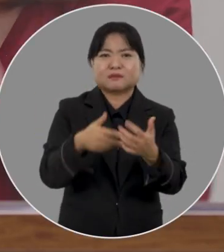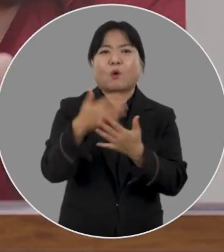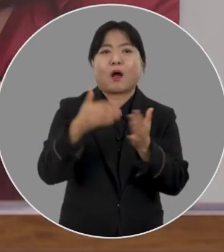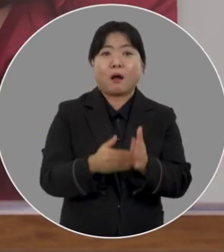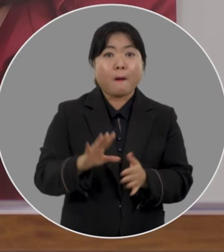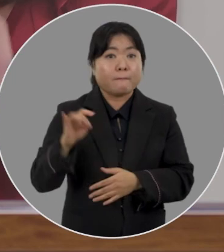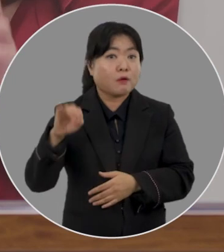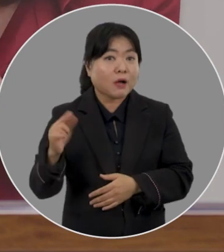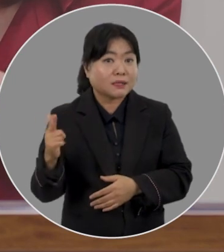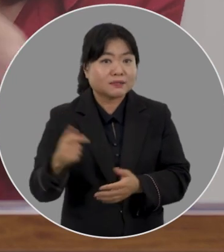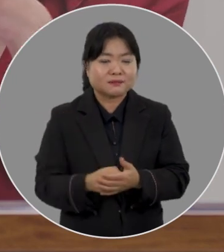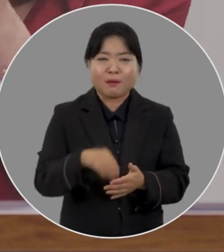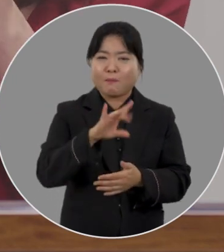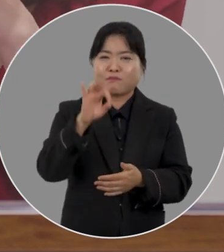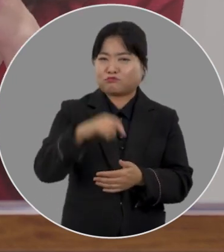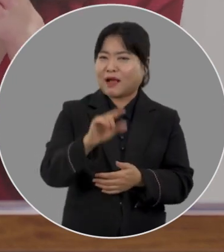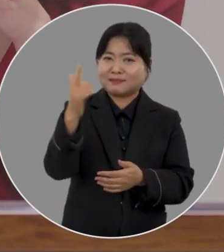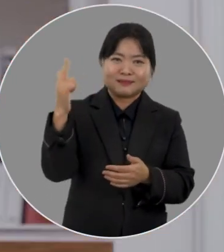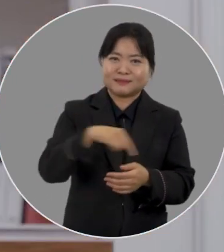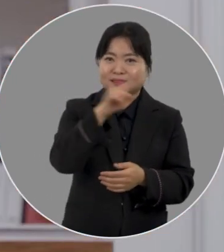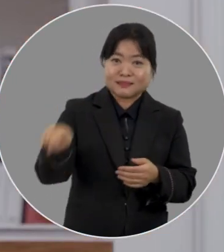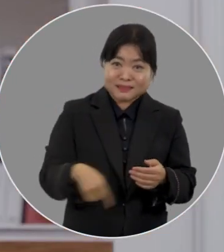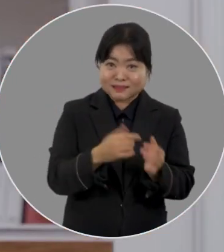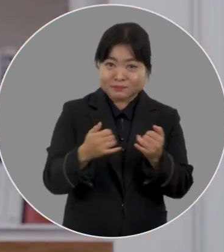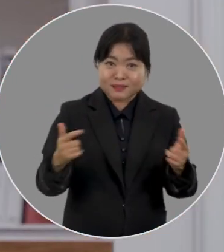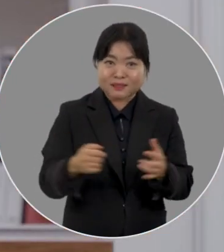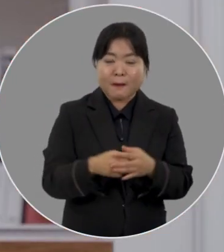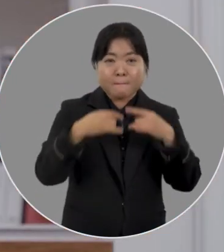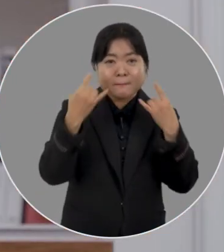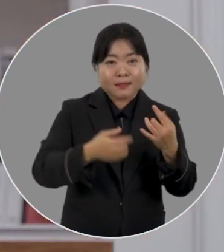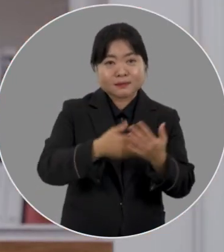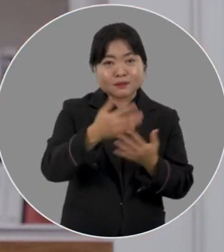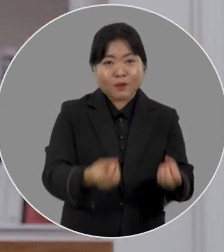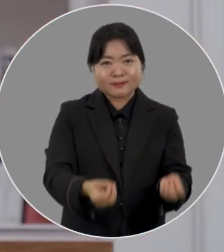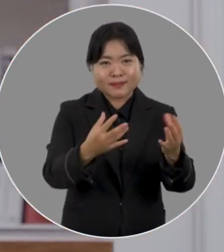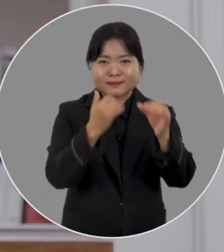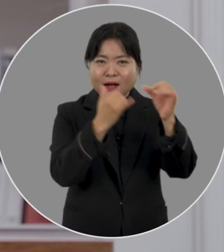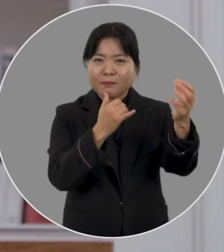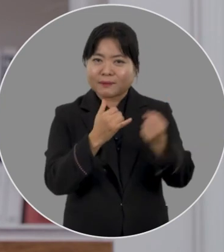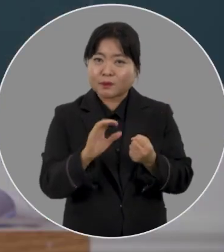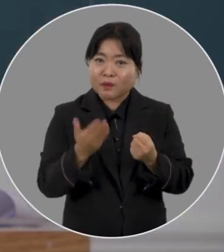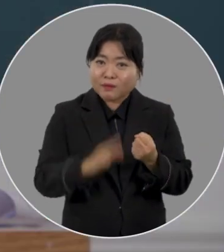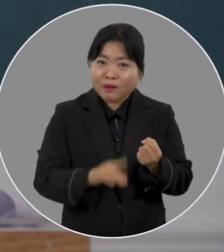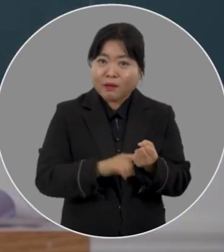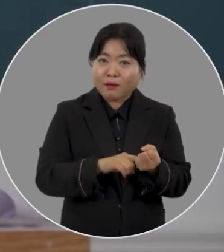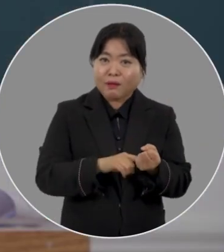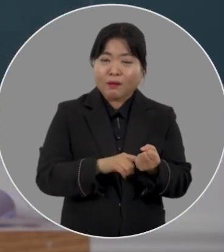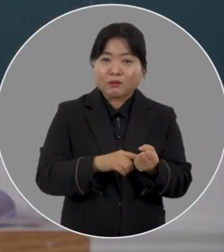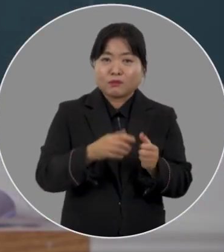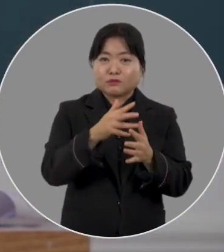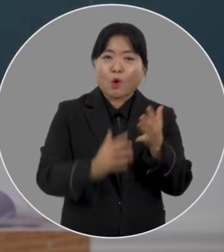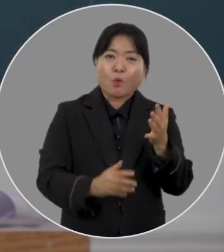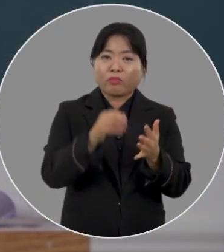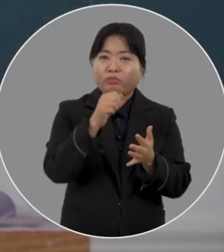영화였고 배우가 아니고 네, 배우가 아니고 네. 그래서 이 친구들이 이제 그 프랑스 영화제에서 상을 받아야 되는데 패스포트